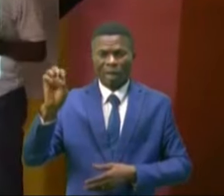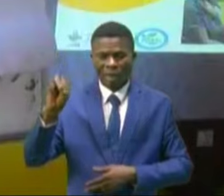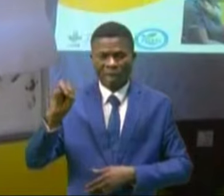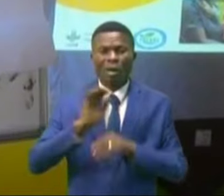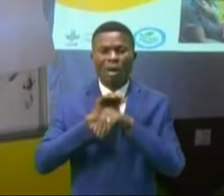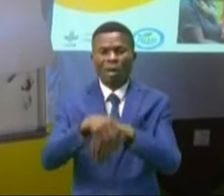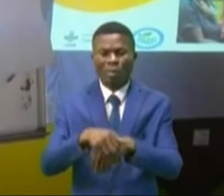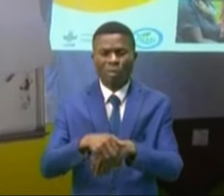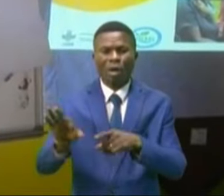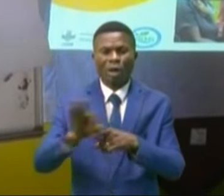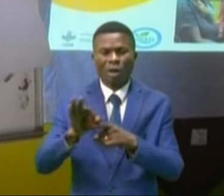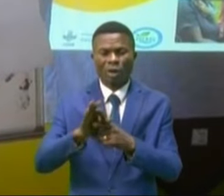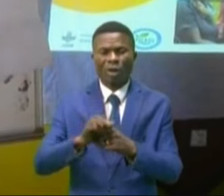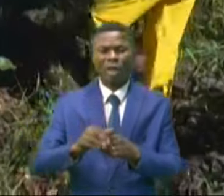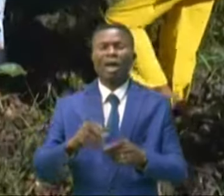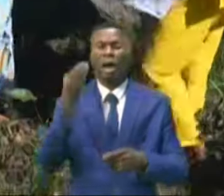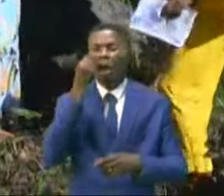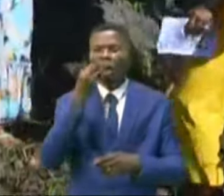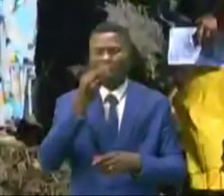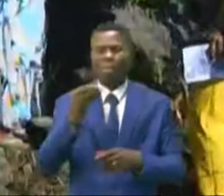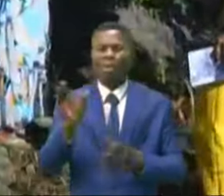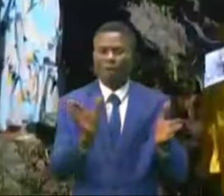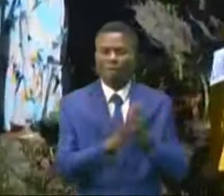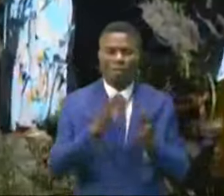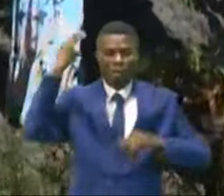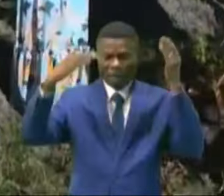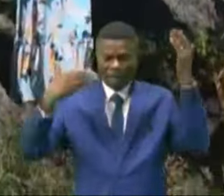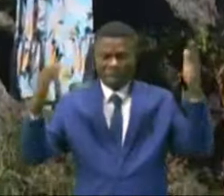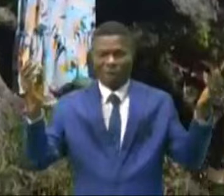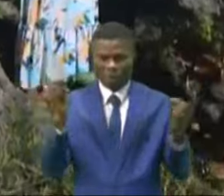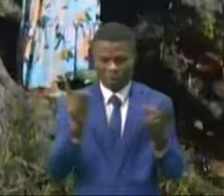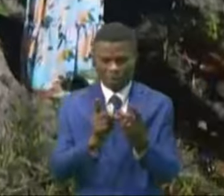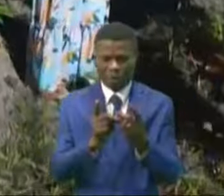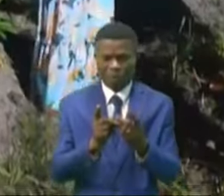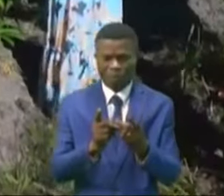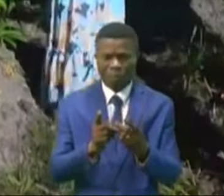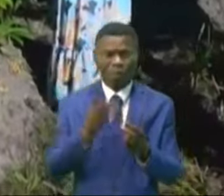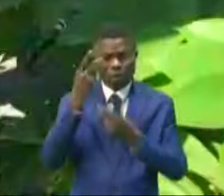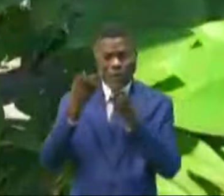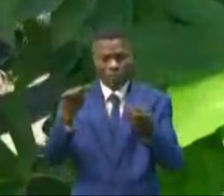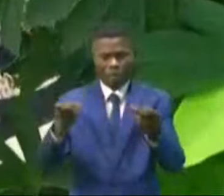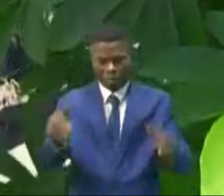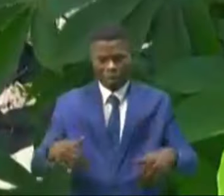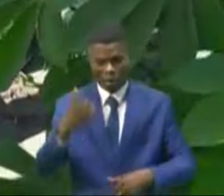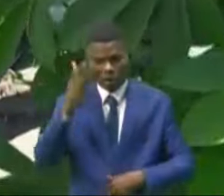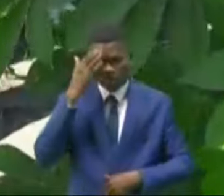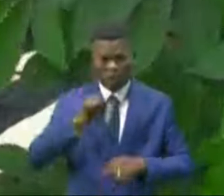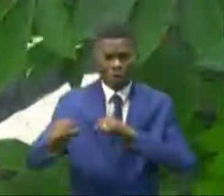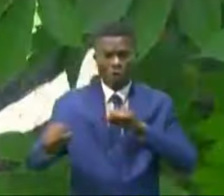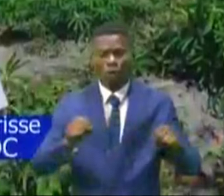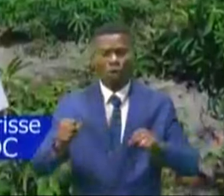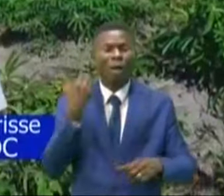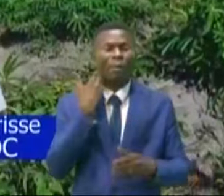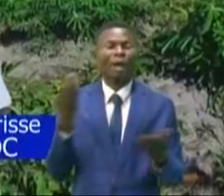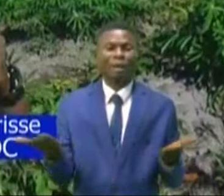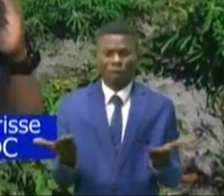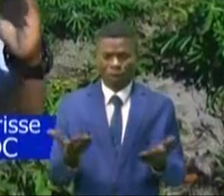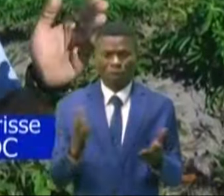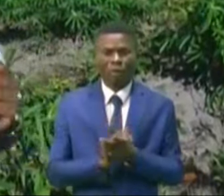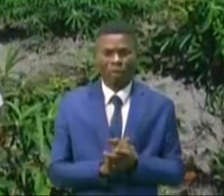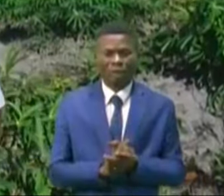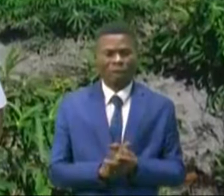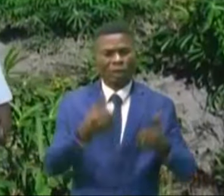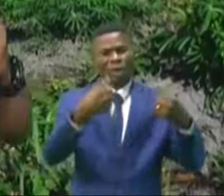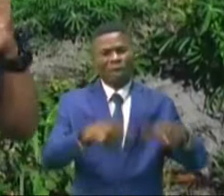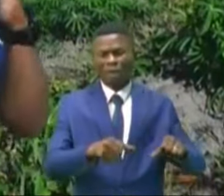formation. Liée la théorie à la pratique, une descente a été effectuée aux quelques champs pour analyser et tester la dite application. On s'est dit non, on ne peut pas